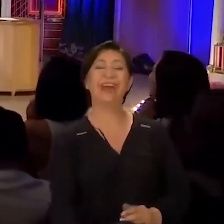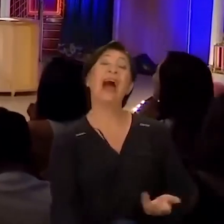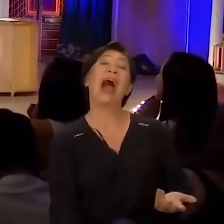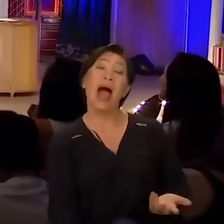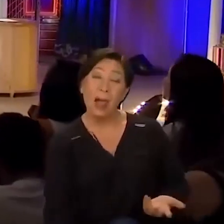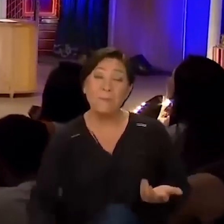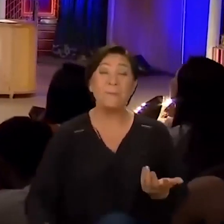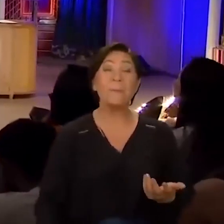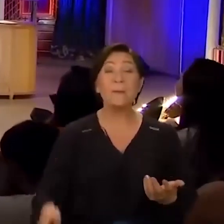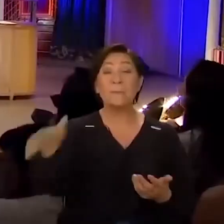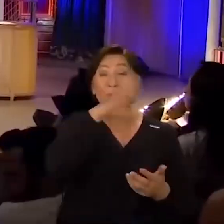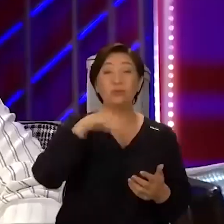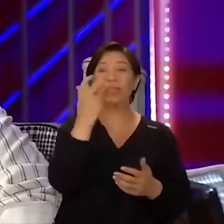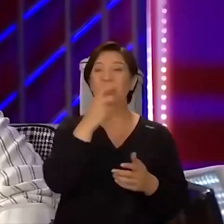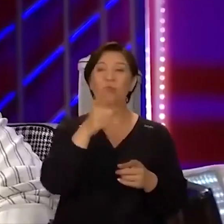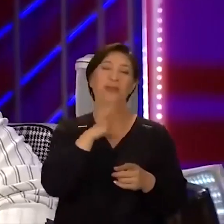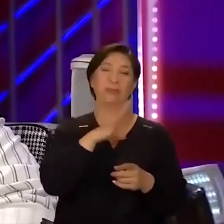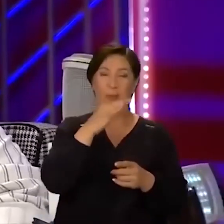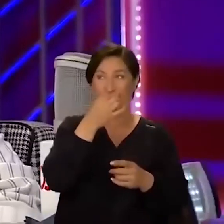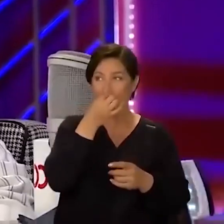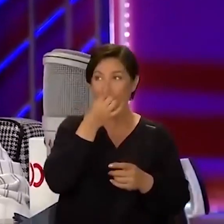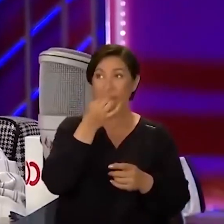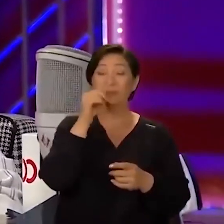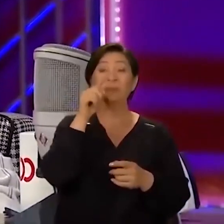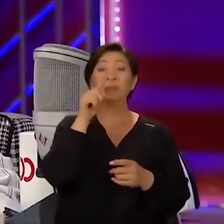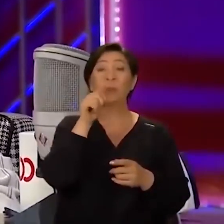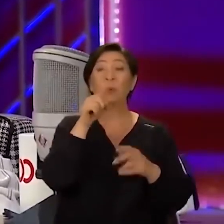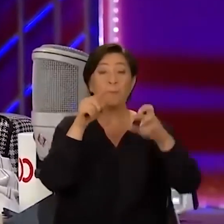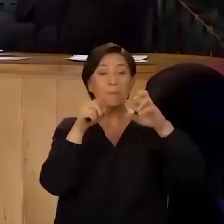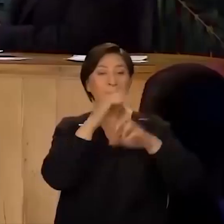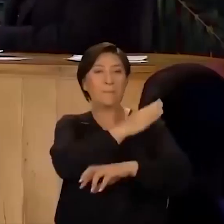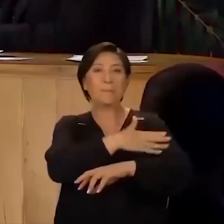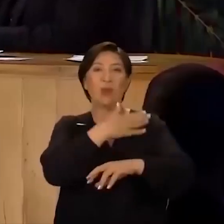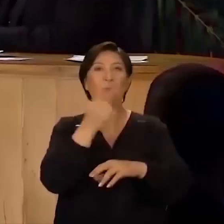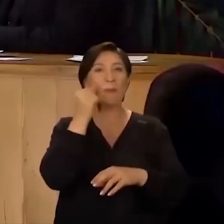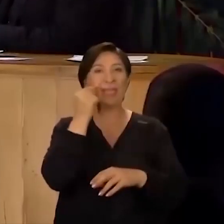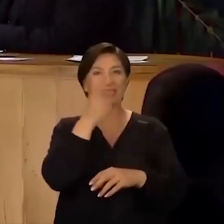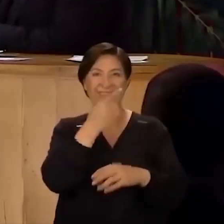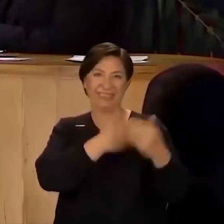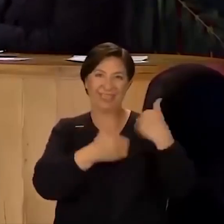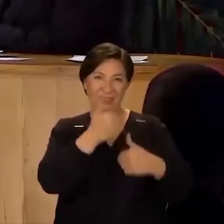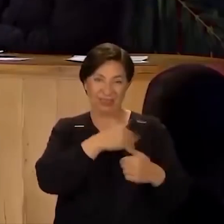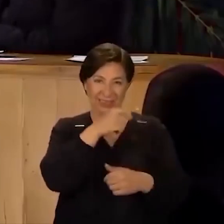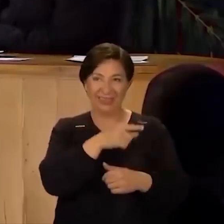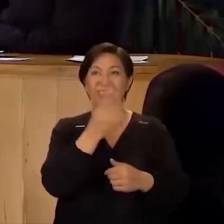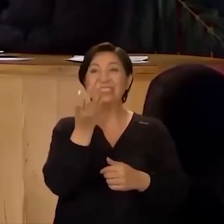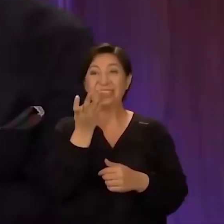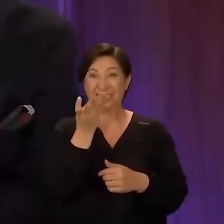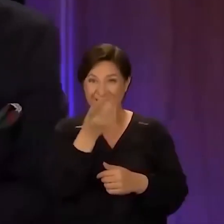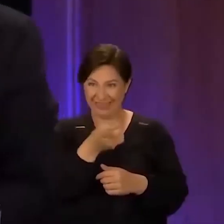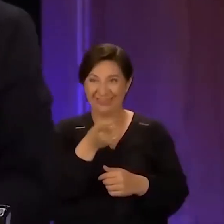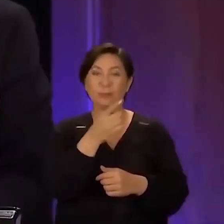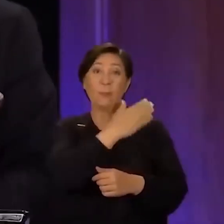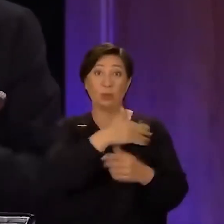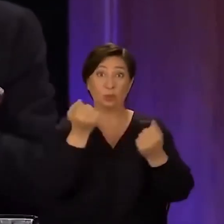ama bütün şarkıların da bu var neyse bu pilot blog Bey pilot sevdiğiniz pilotu